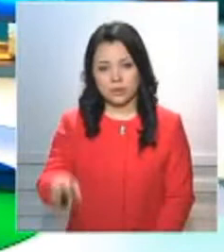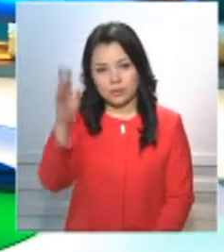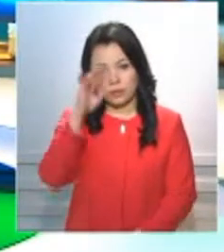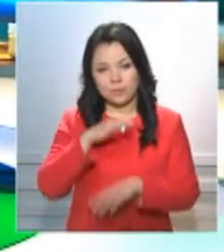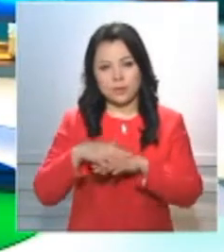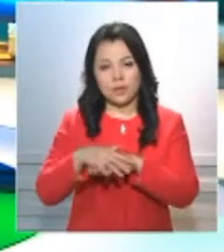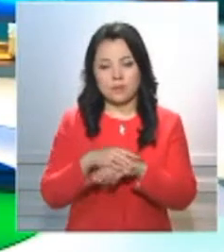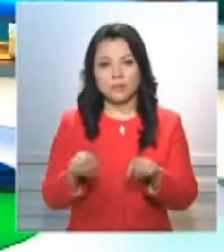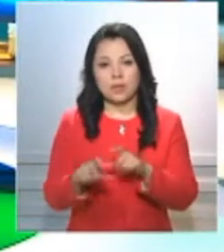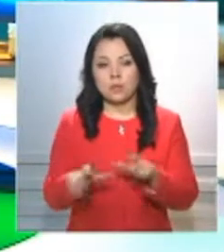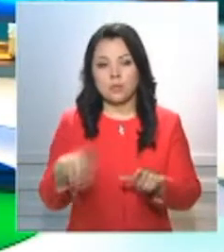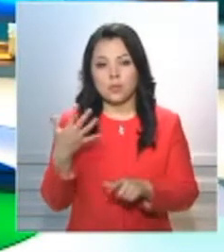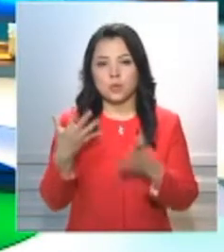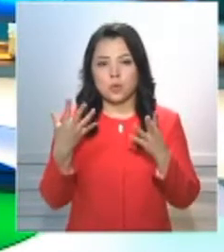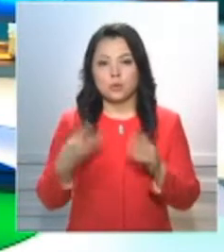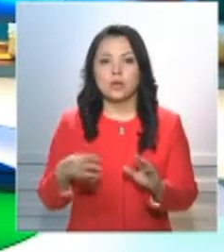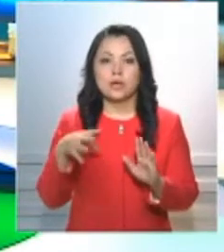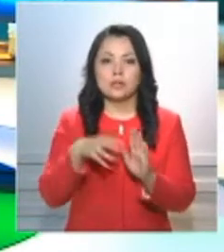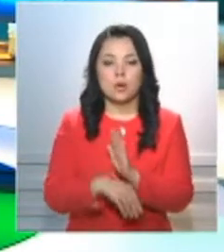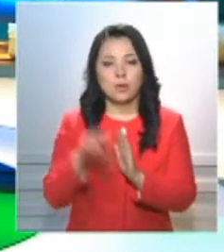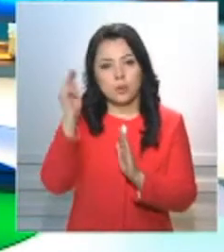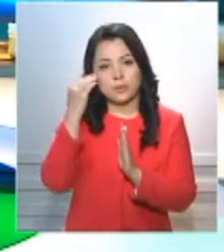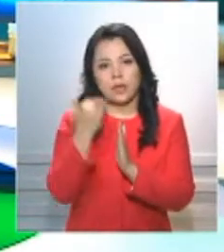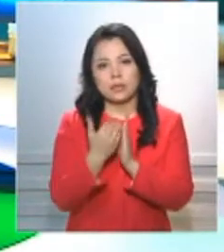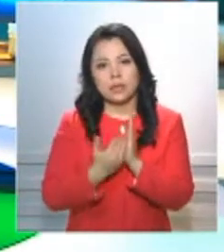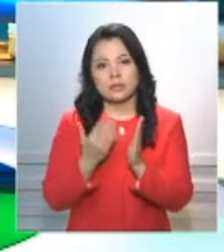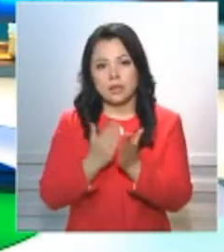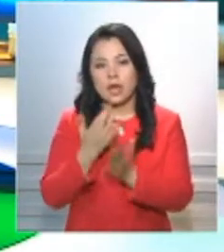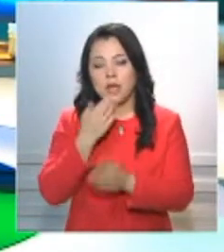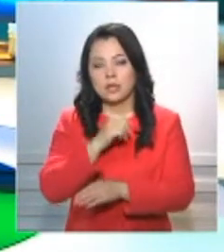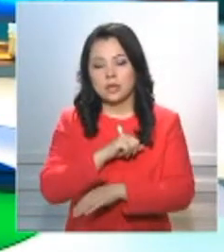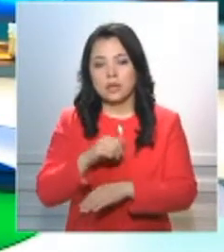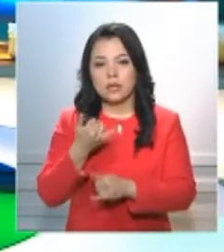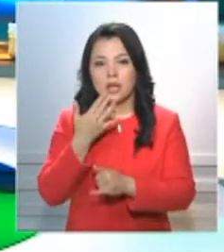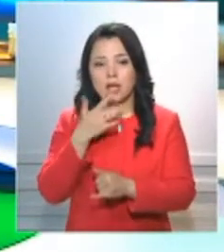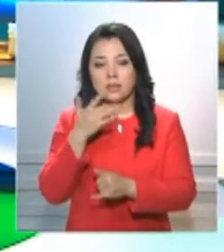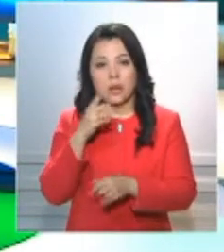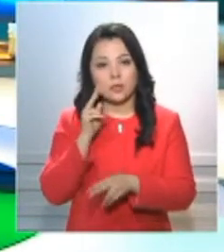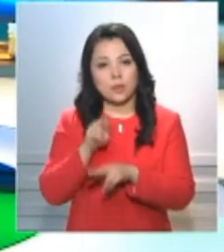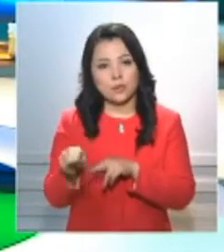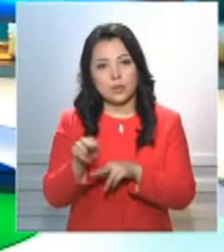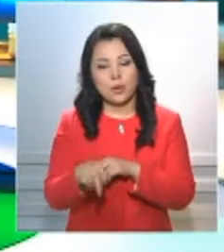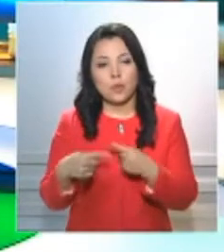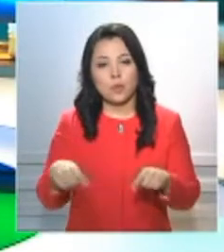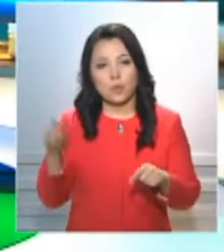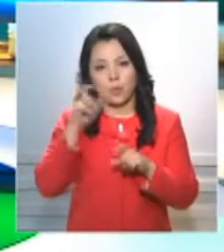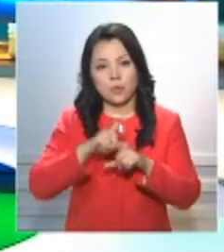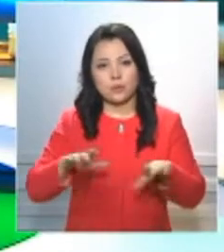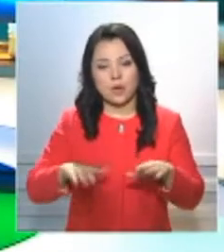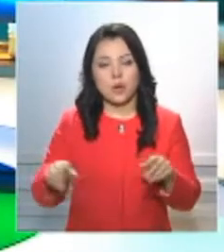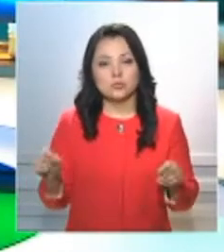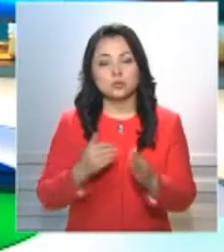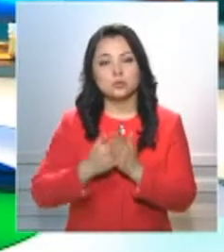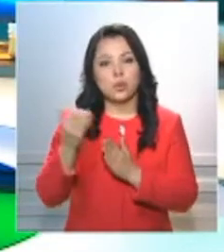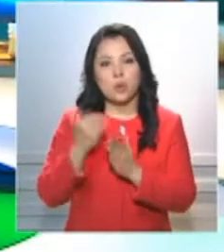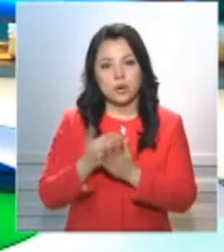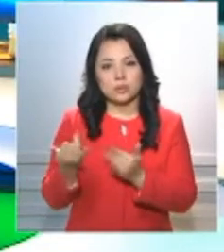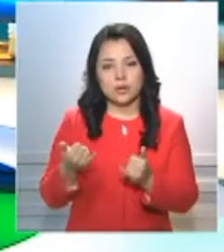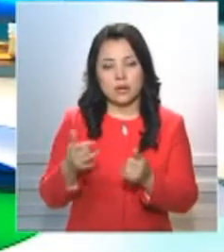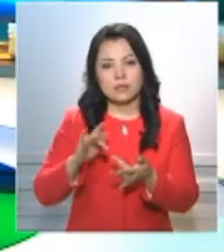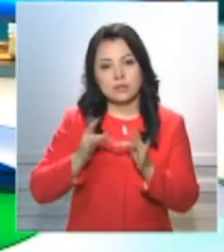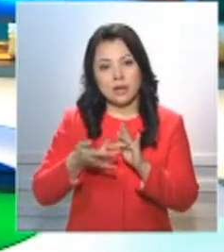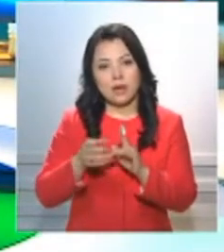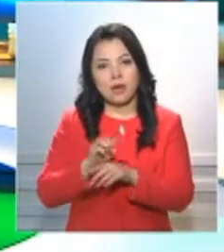Мектептерінде 5 күндік оқу жүйесін енгізу, негізгі сабақтарды шет тілінде жүргізу және оқу ордаларындағы жоғарғы жылдамдықтағы ғаламторды